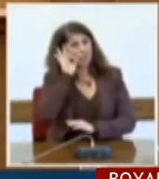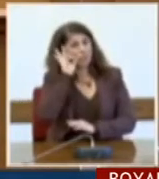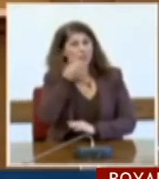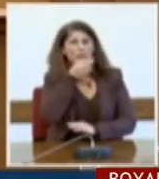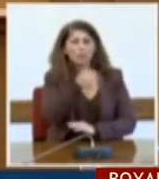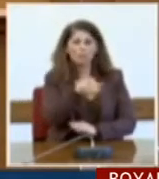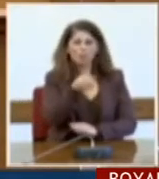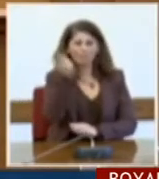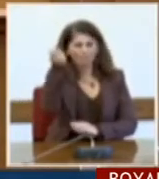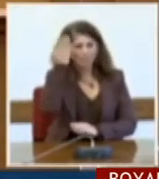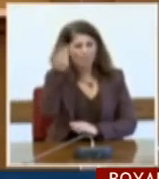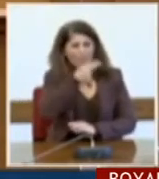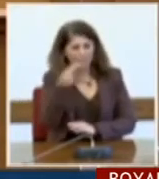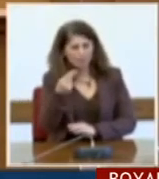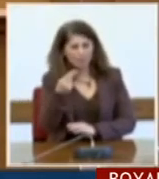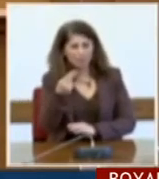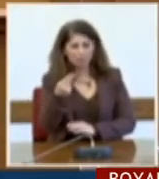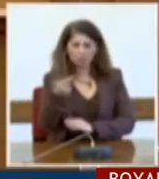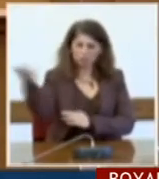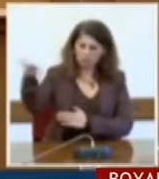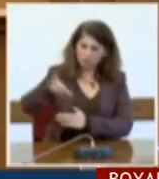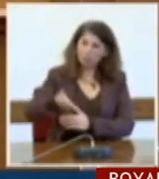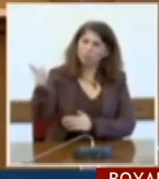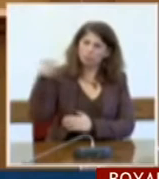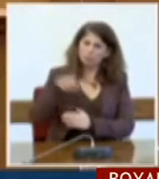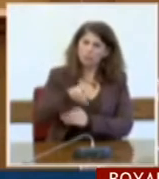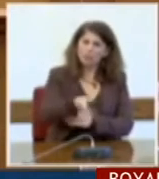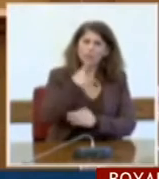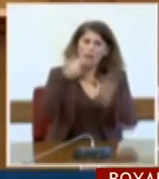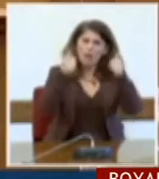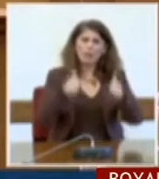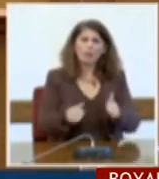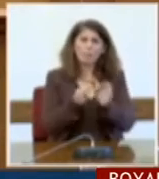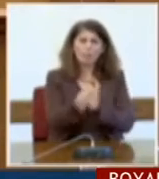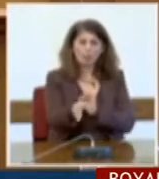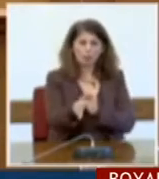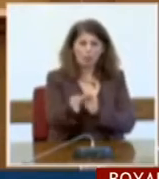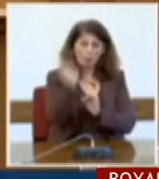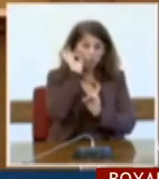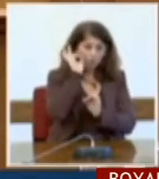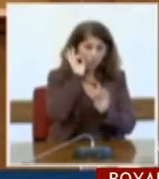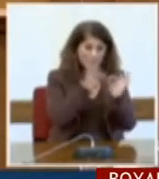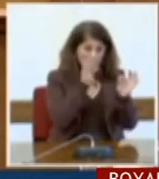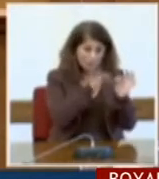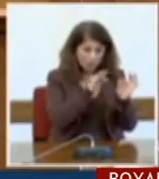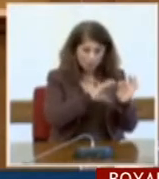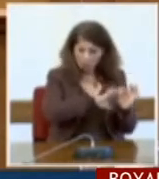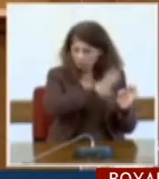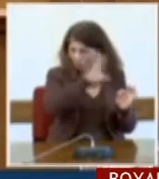ακρίβειας και ήρθε να ανακοινώσει μέτρα. Από τότε και μέχρι σήμερα, σχεδόν κάθε 25 μέρες ανακοινώνει